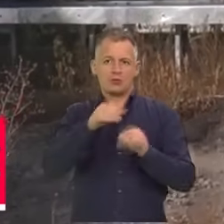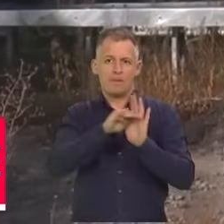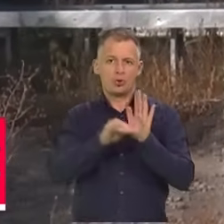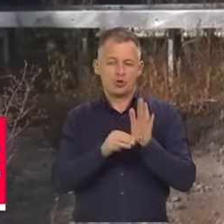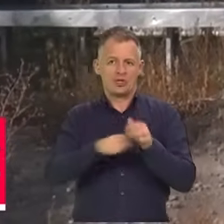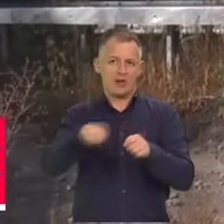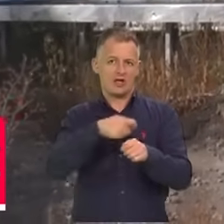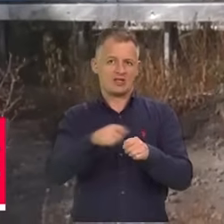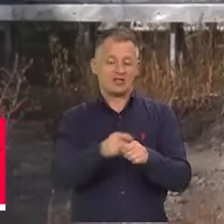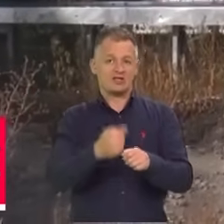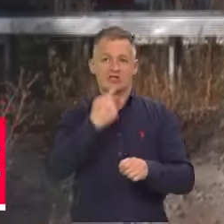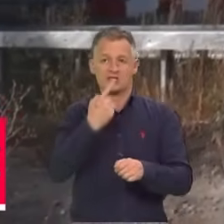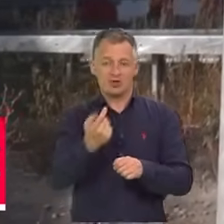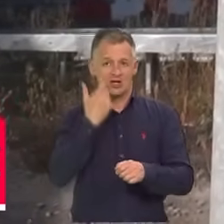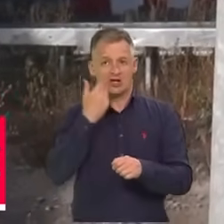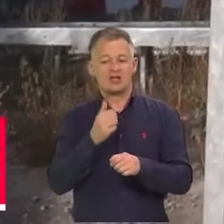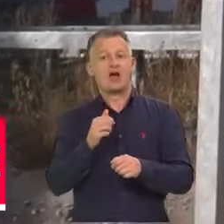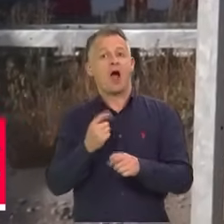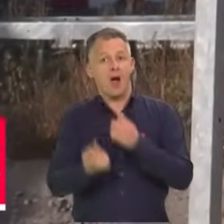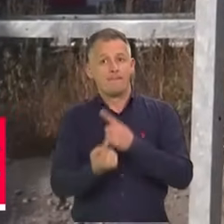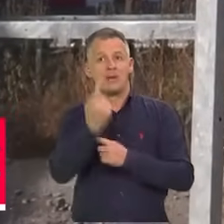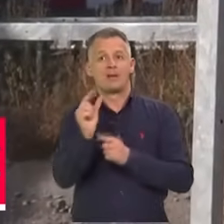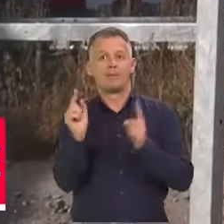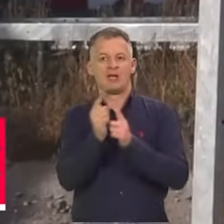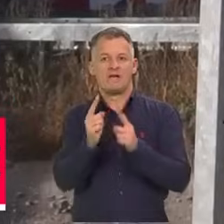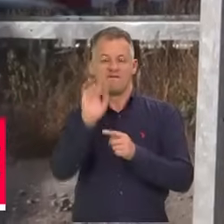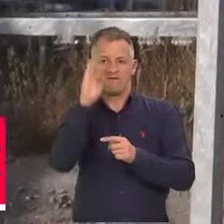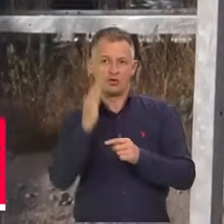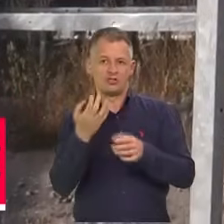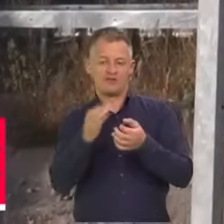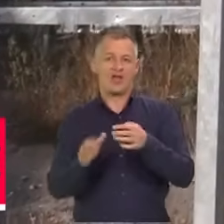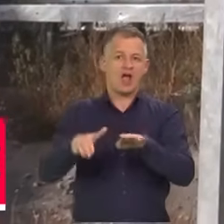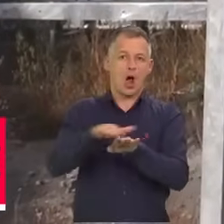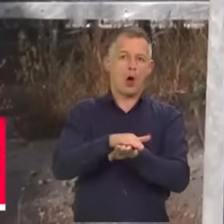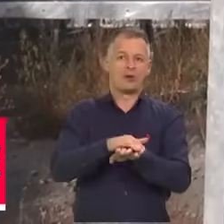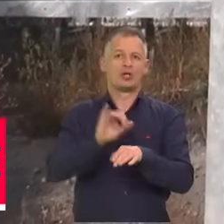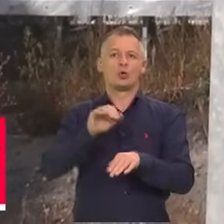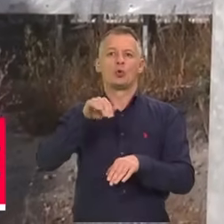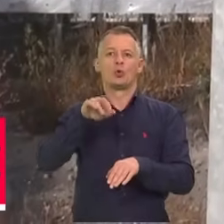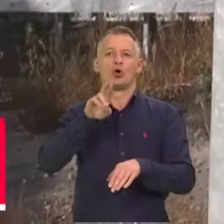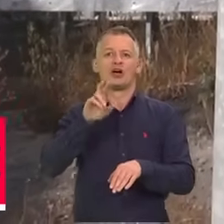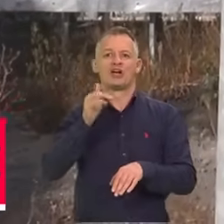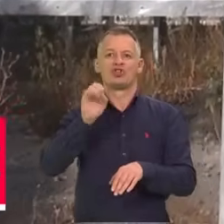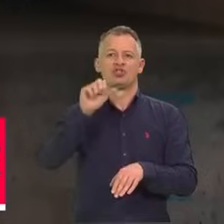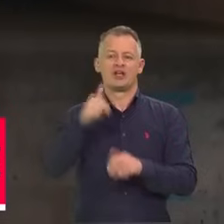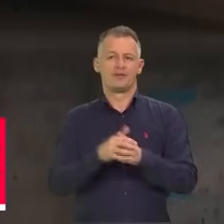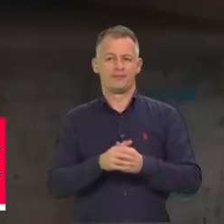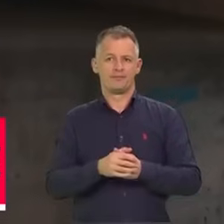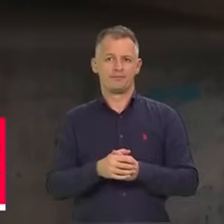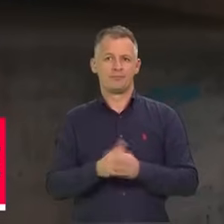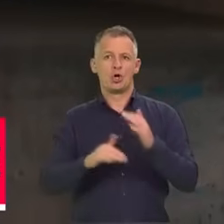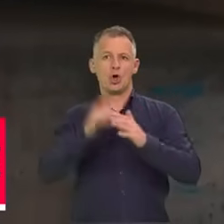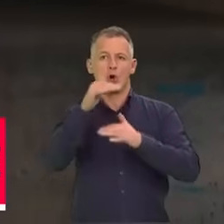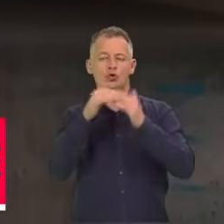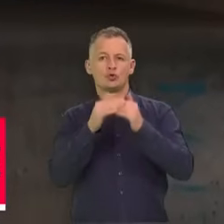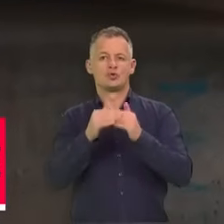e prevăzut ca când apare niște microfisuri să fie stupate cu o rășină epoxidică. Construcția cărei structură